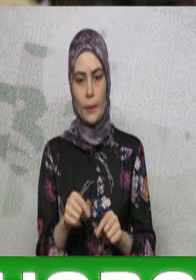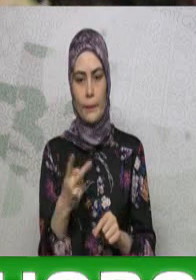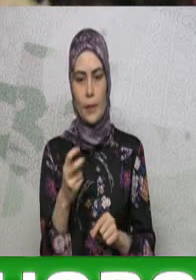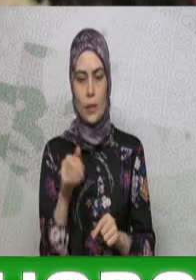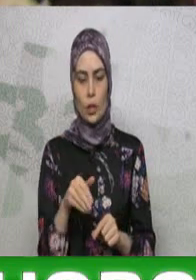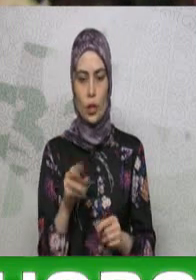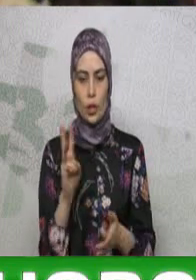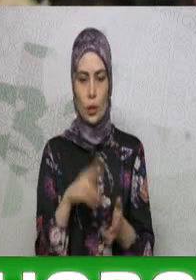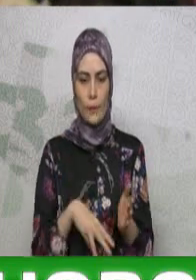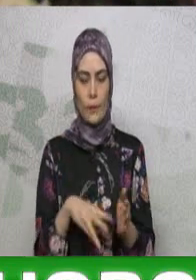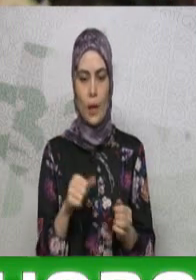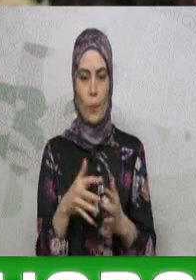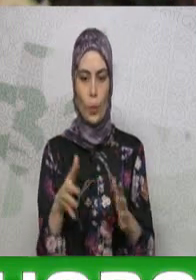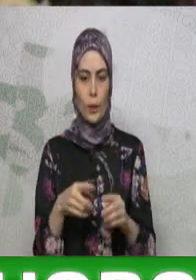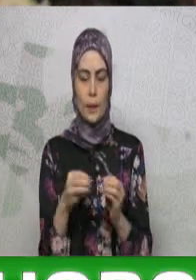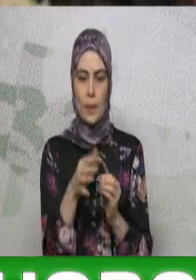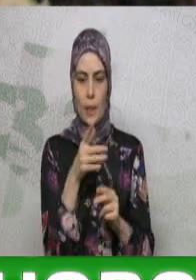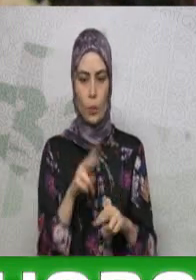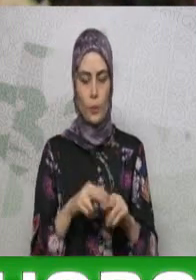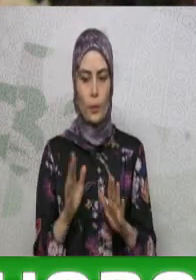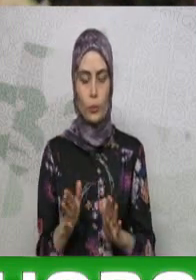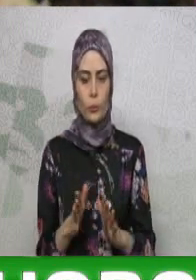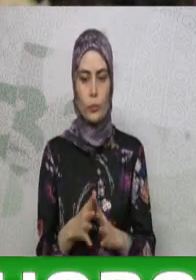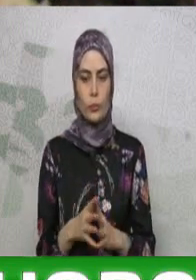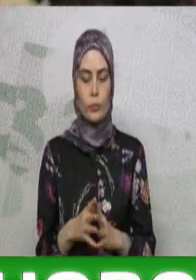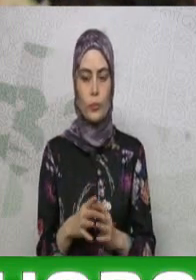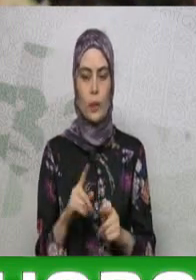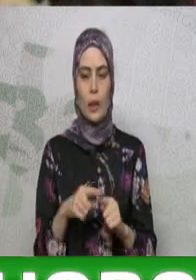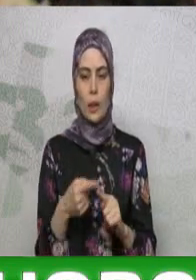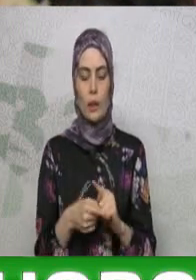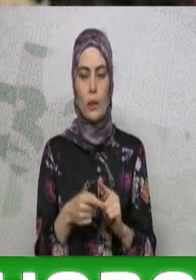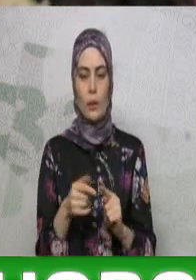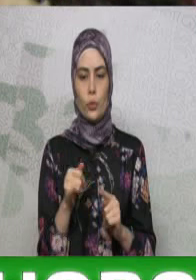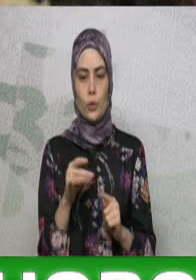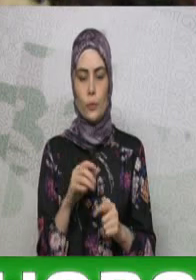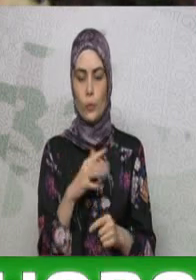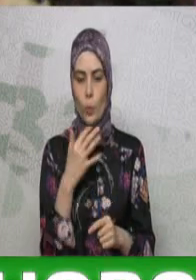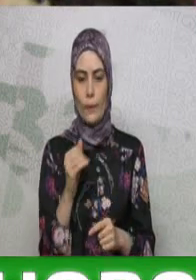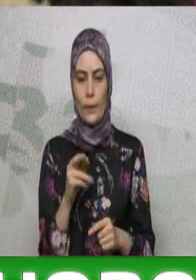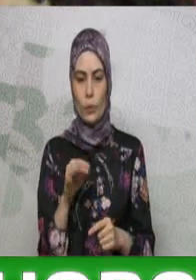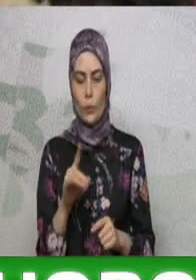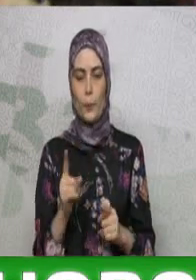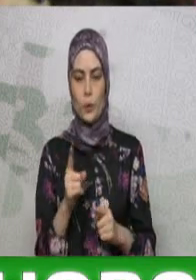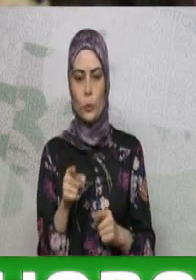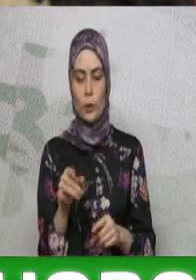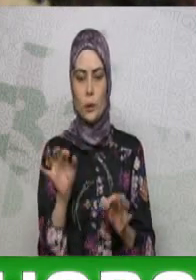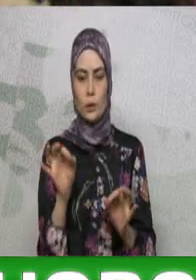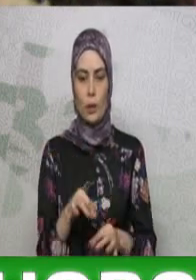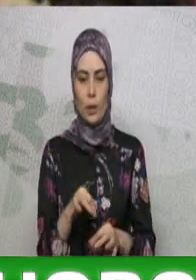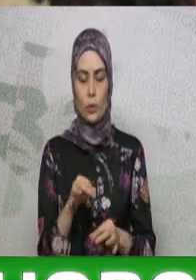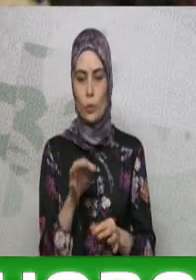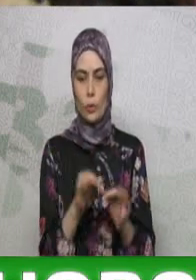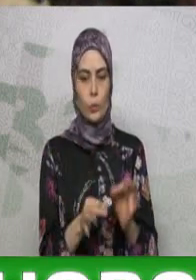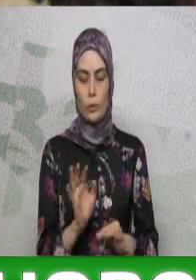тысяч и максимальное это уже до 10 лет лишения свободы. Там учитывается очень много факторов, потому что там же не сразу же его